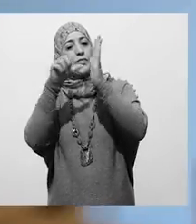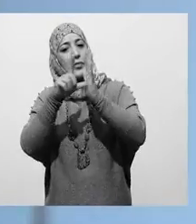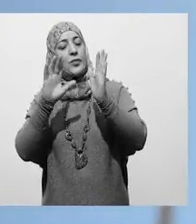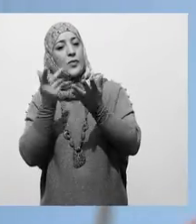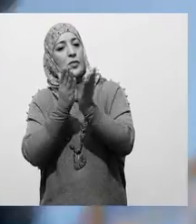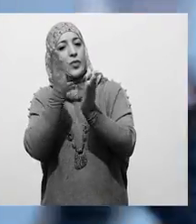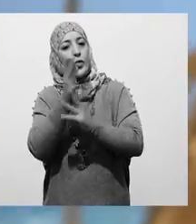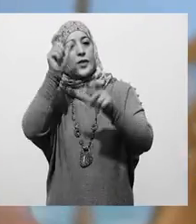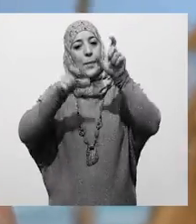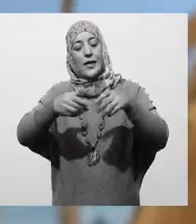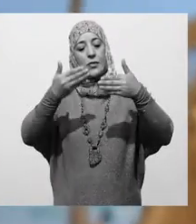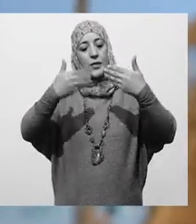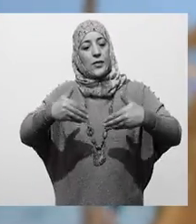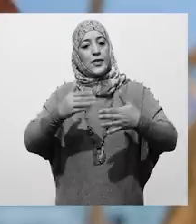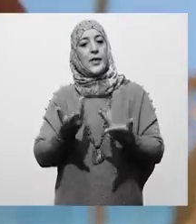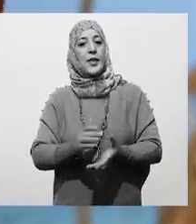droit.